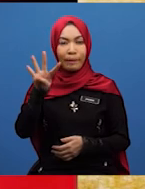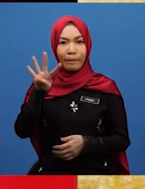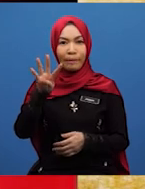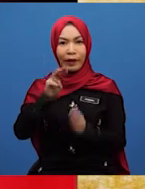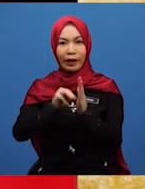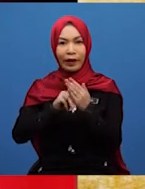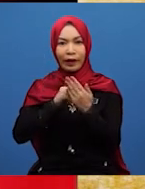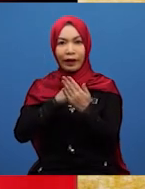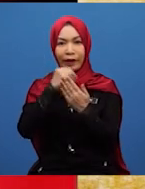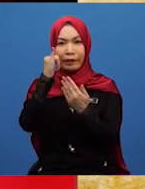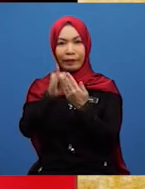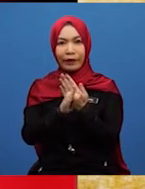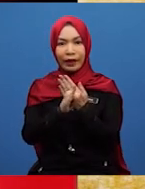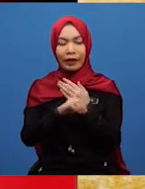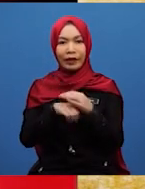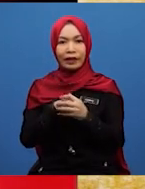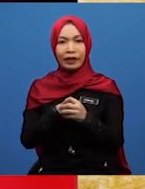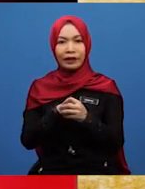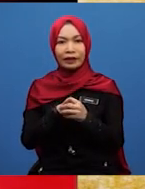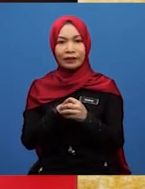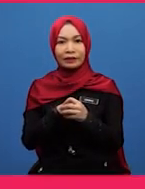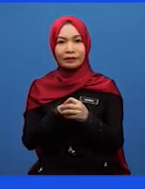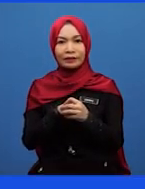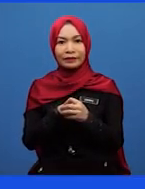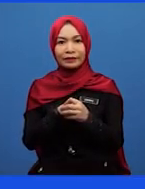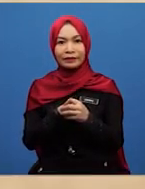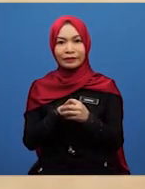Mei 1917 hingga 1 Julai 1946.